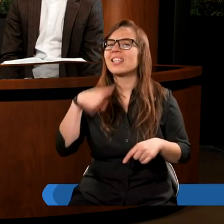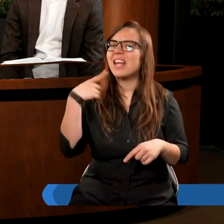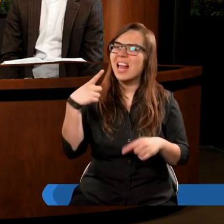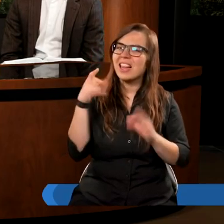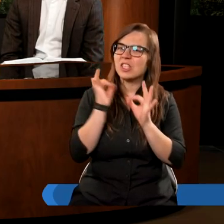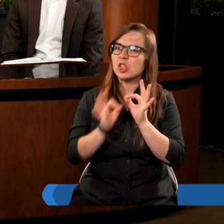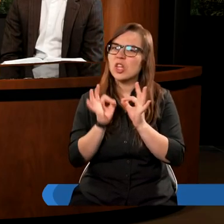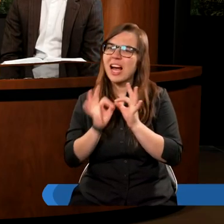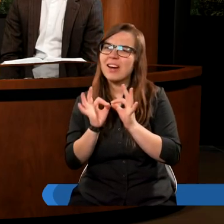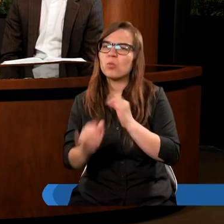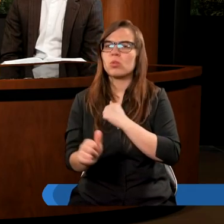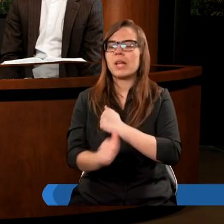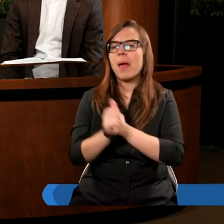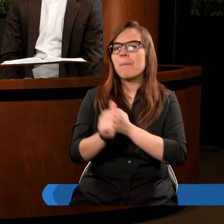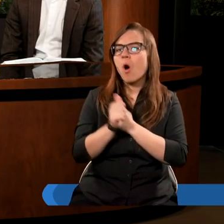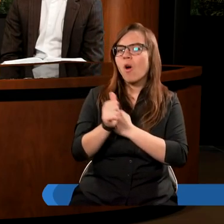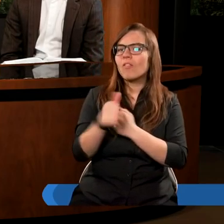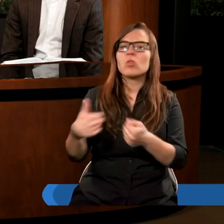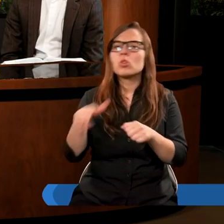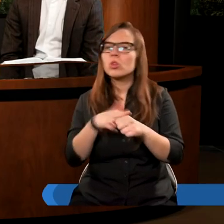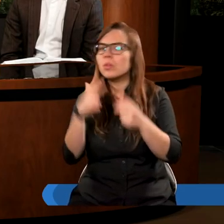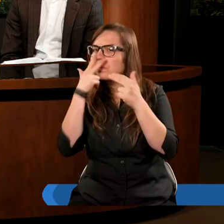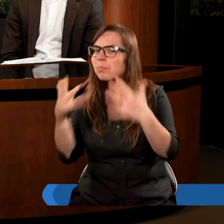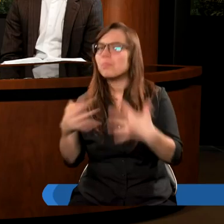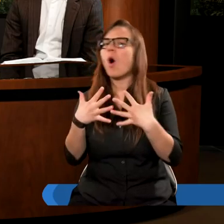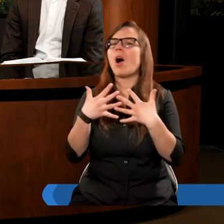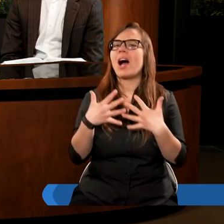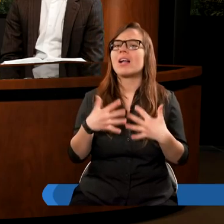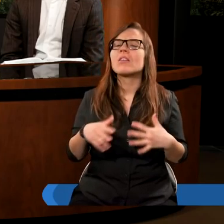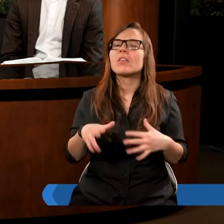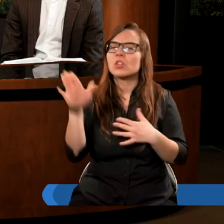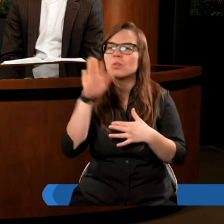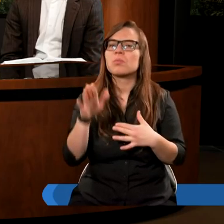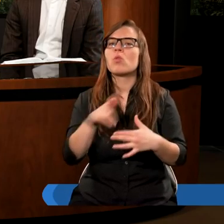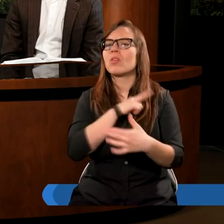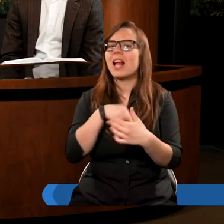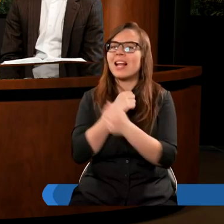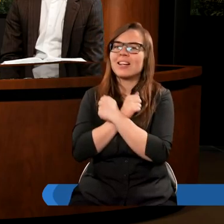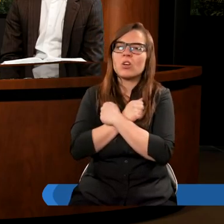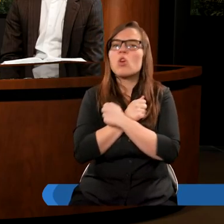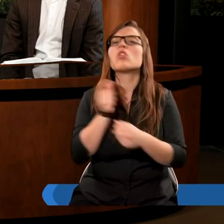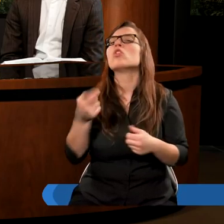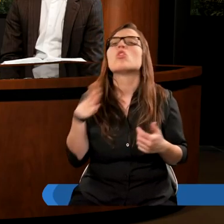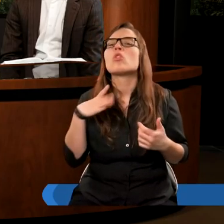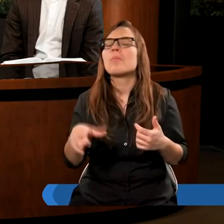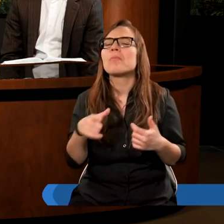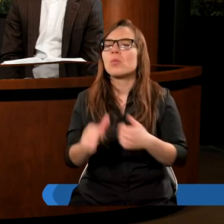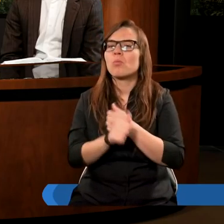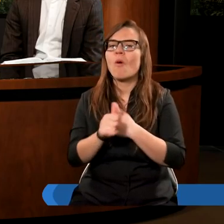szczególny powód, który pokazuje nam, że Bóg Ojciec nas kocha, to co to by było?